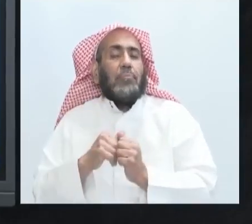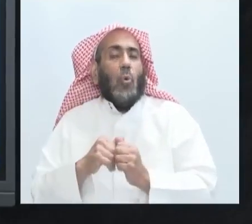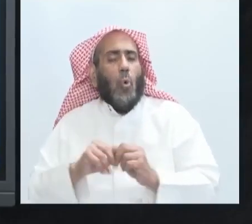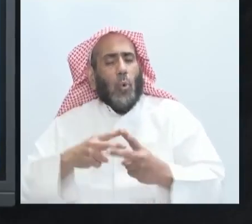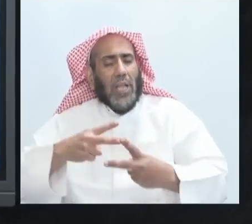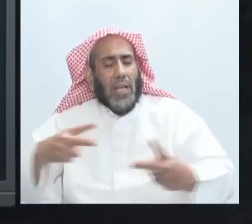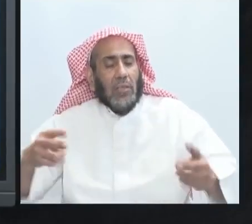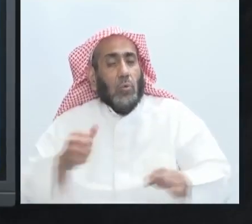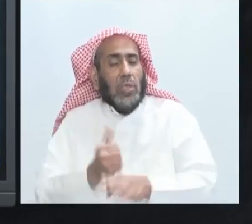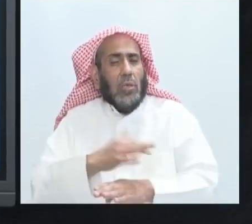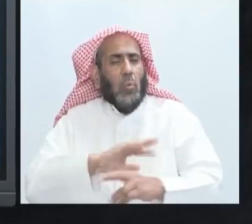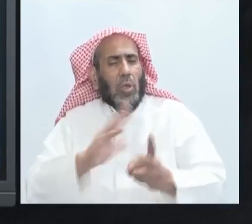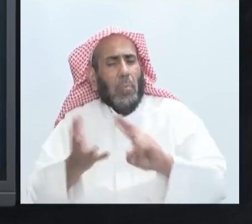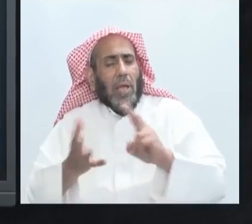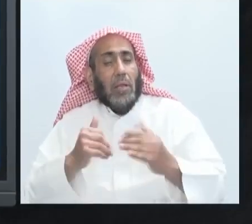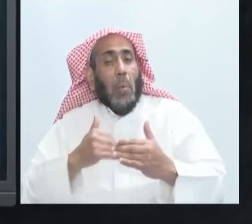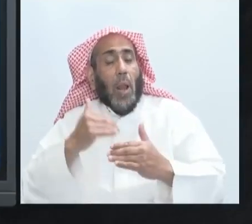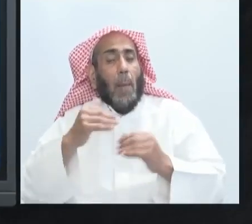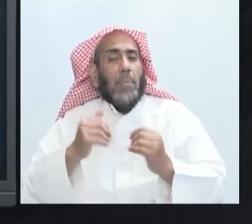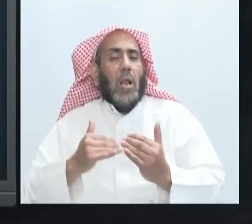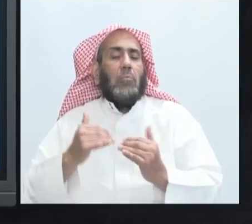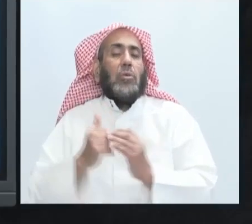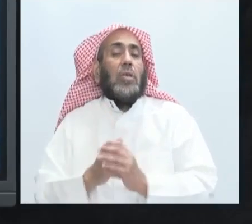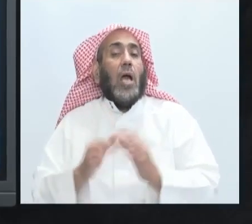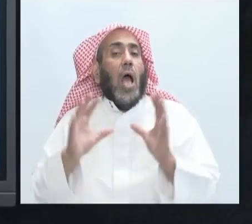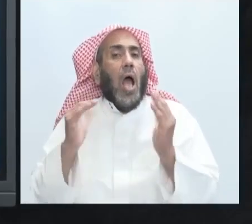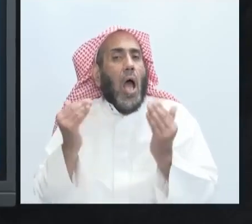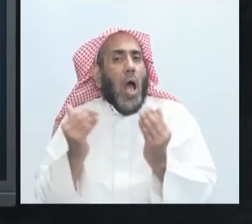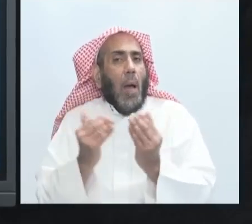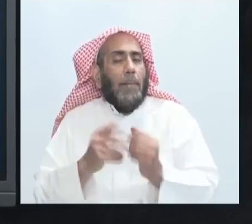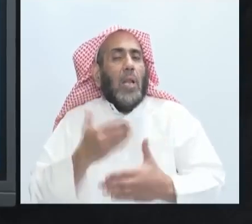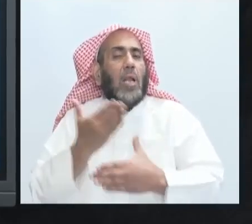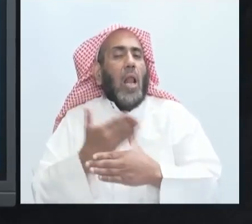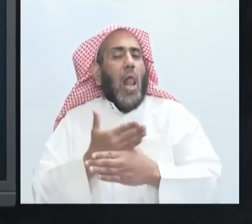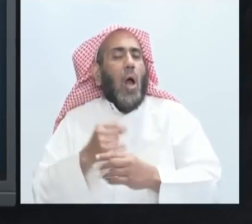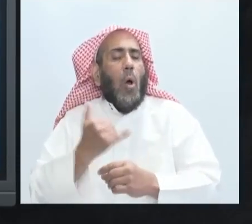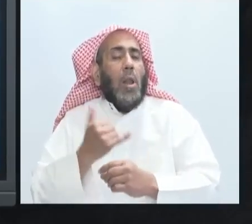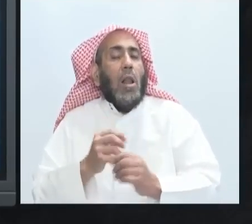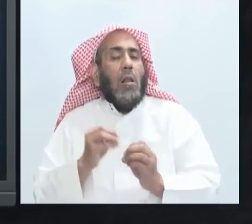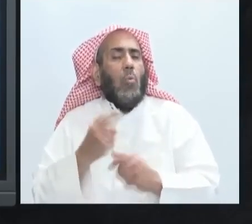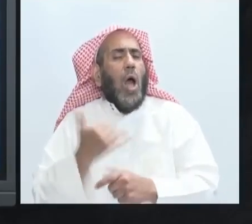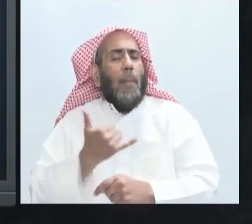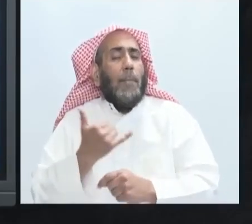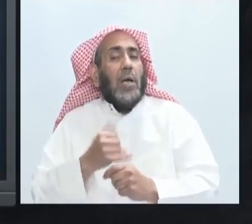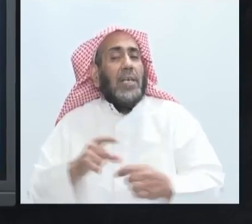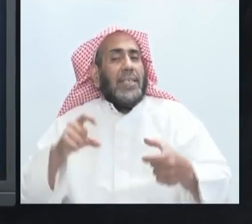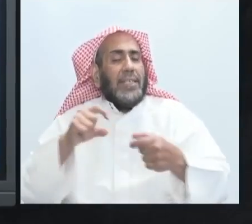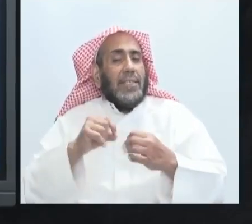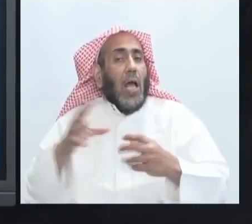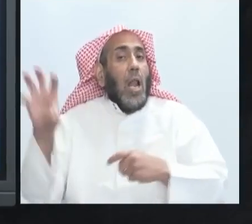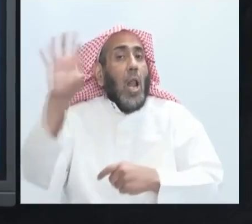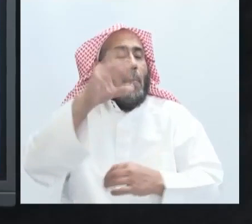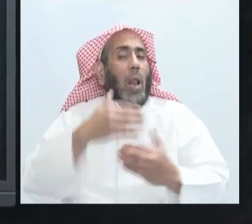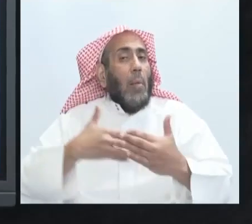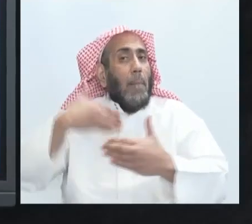وتعدد اساليبه وتباين قوالبه حتى بلغ ما بلغ من المستوى نحصر اهم تلك العوامل في فيما ياتي الاتصال بالغرب